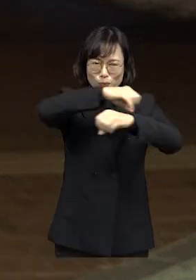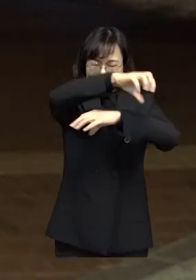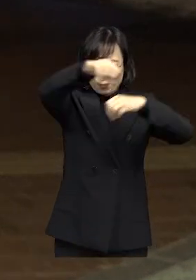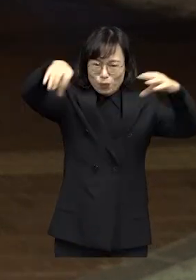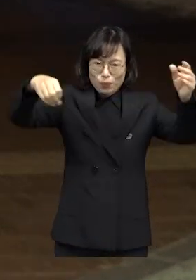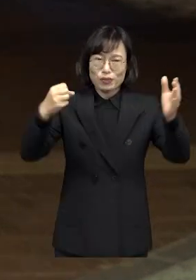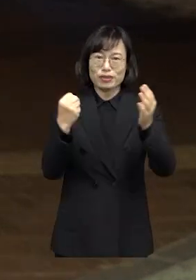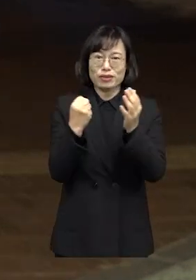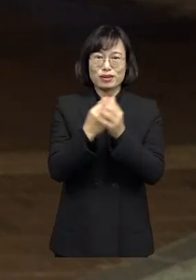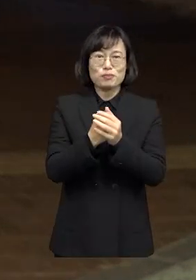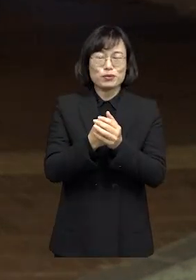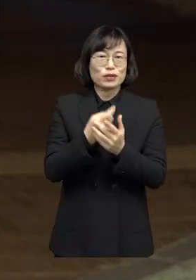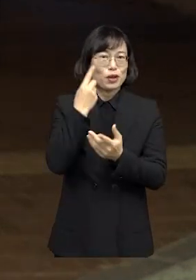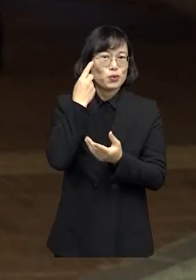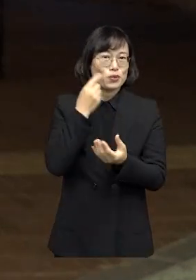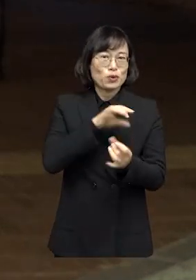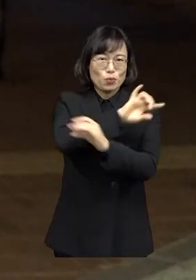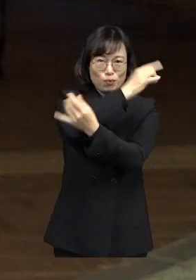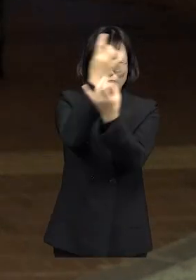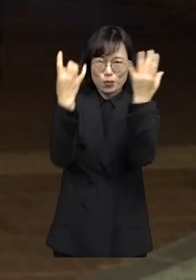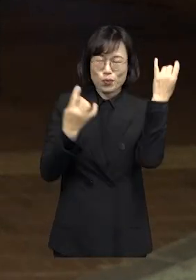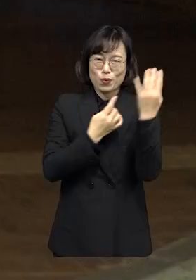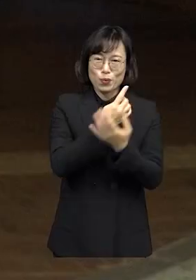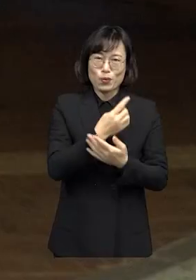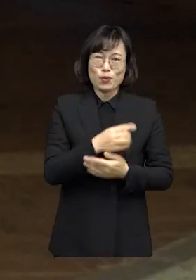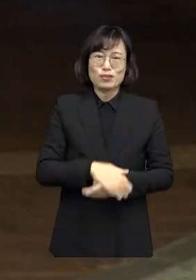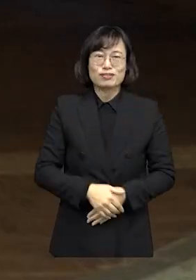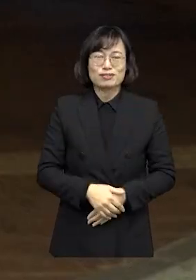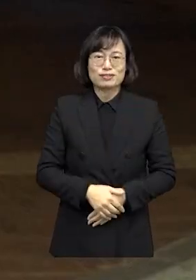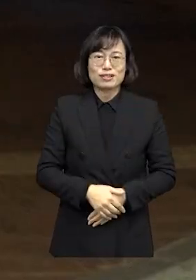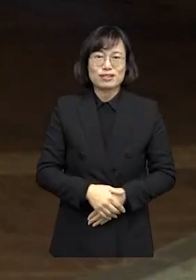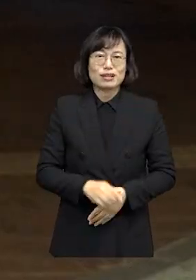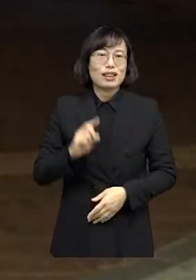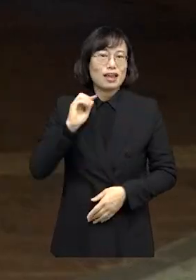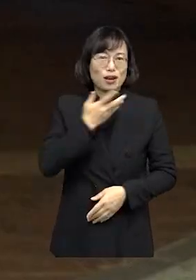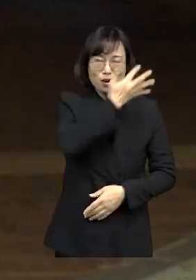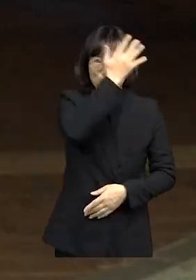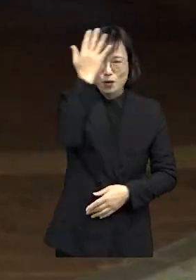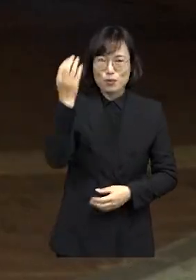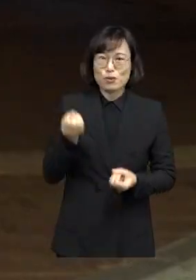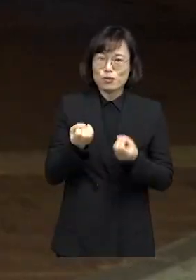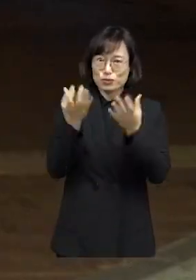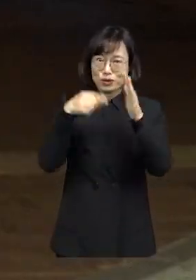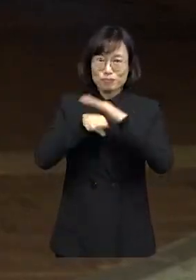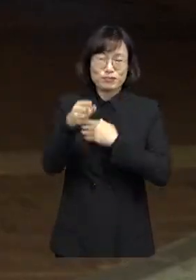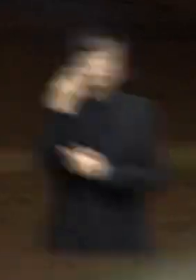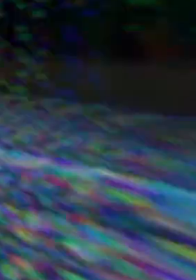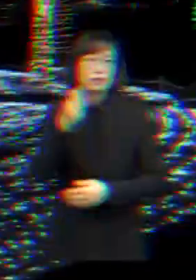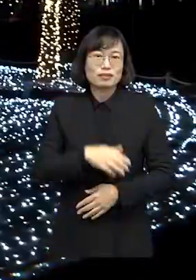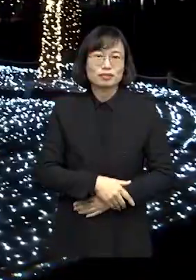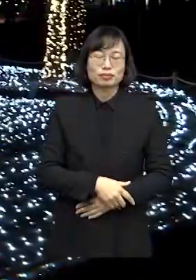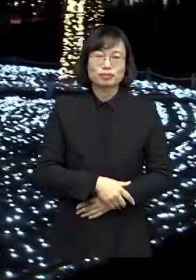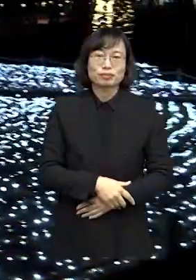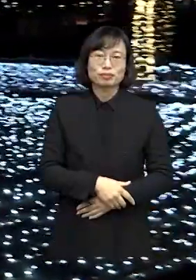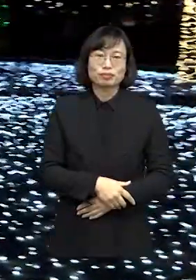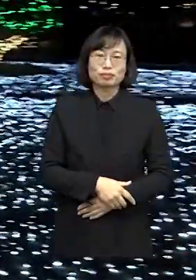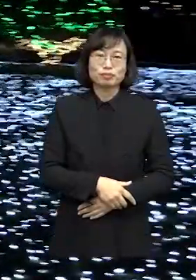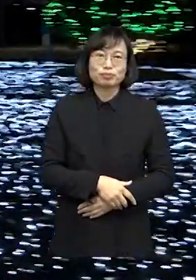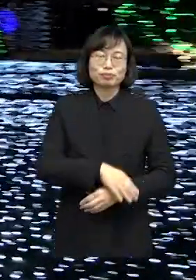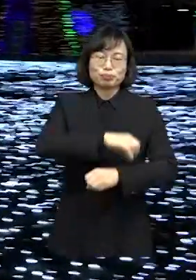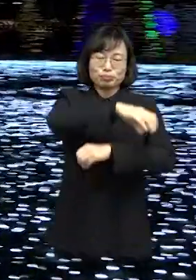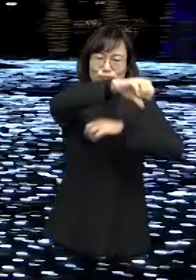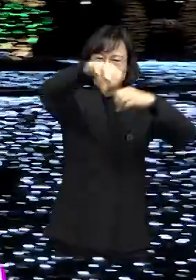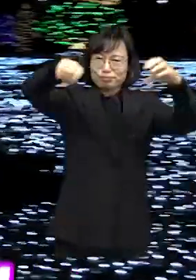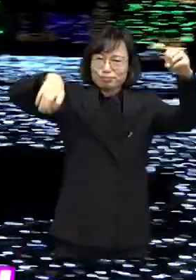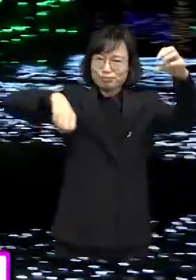덕분에 눈이 황홀해지는데요. 그럼 본격적으로 아름다운 빛의 향연 속으로 빠져볼까요? 화려한